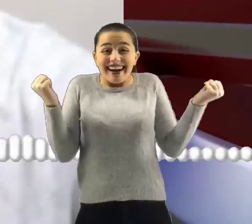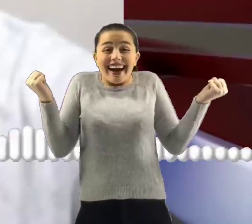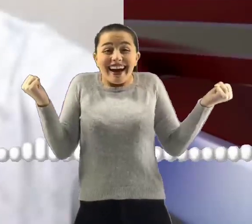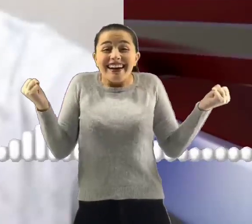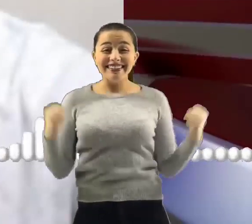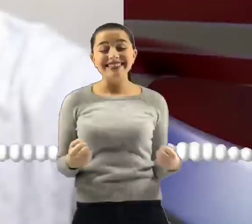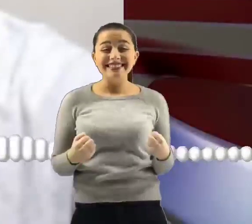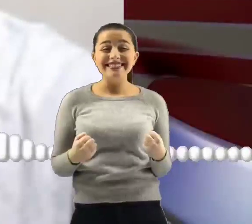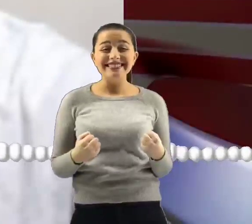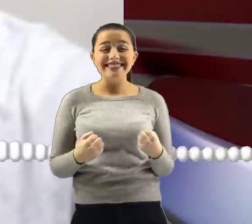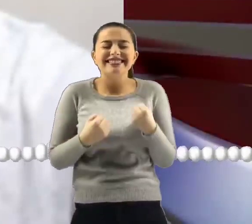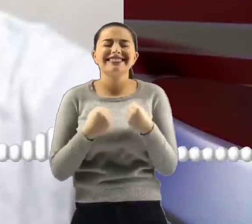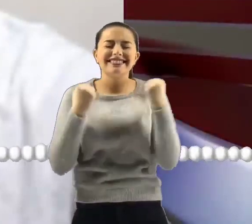sainụọ